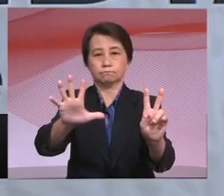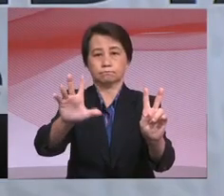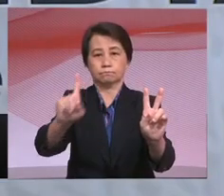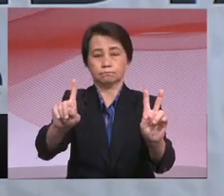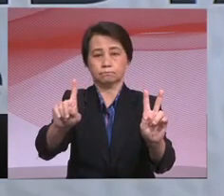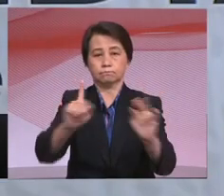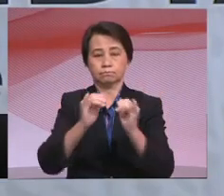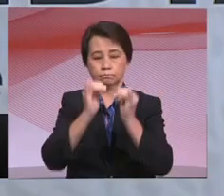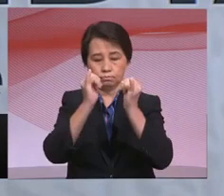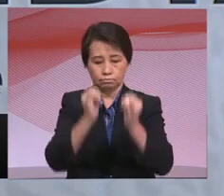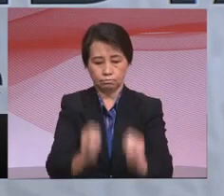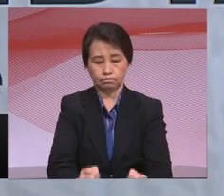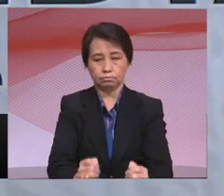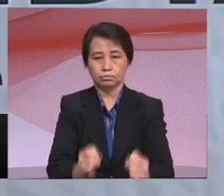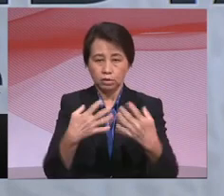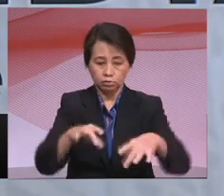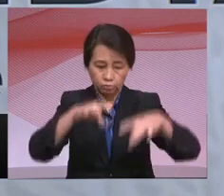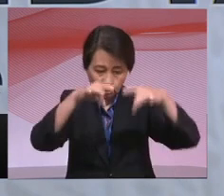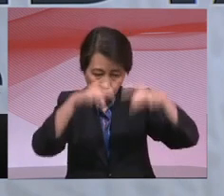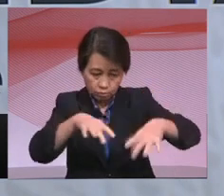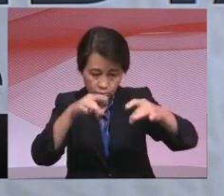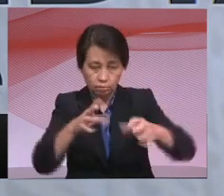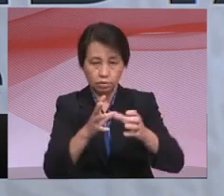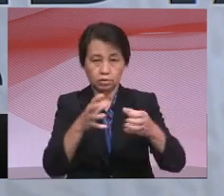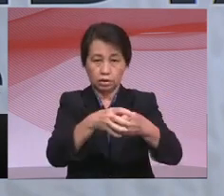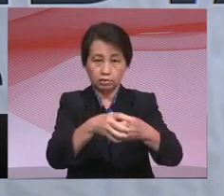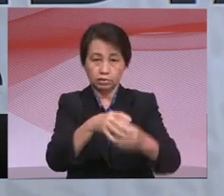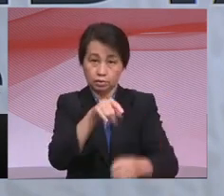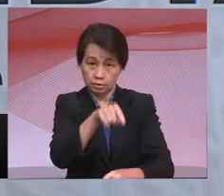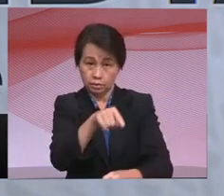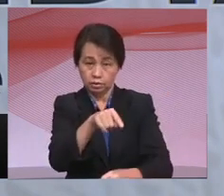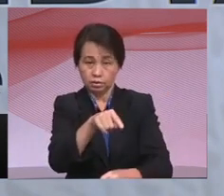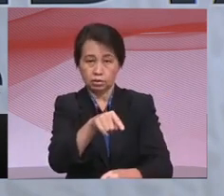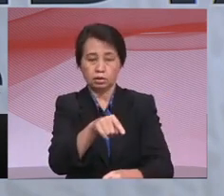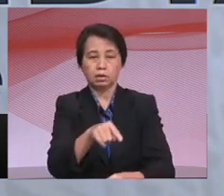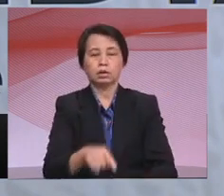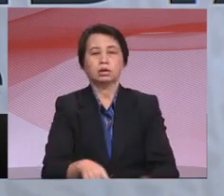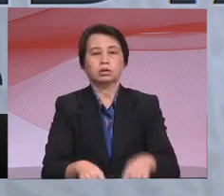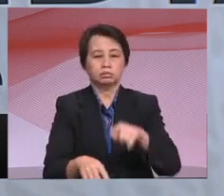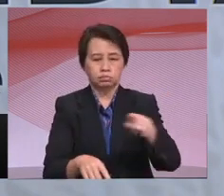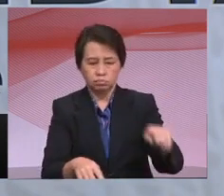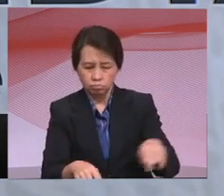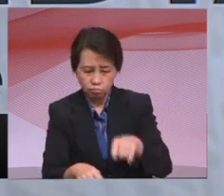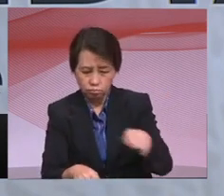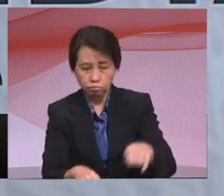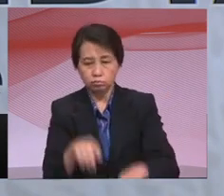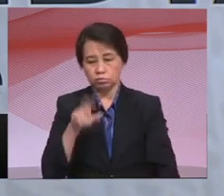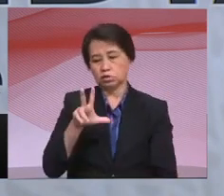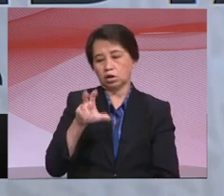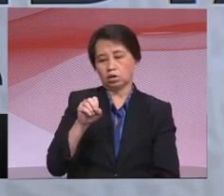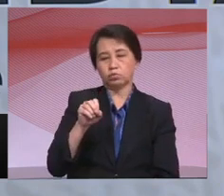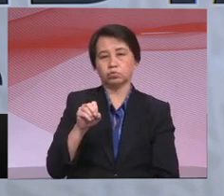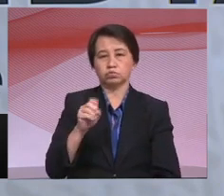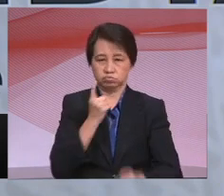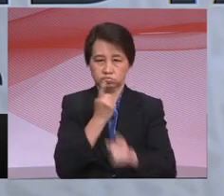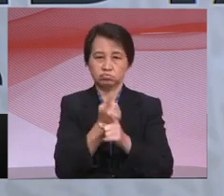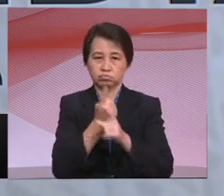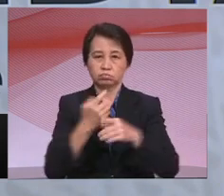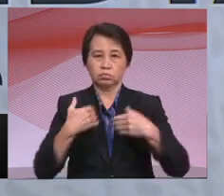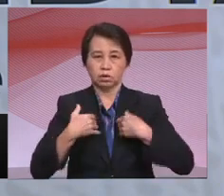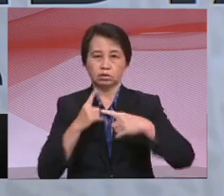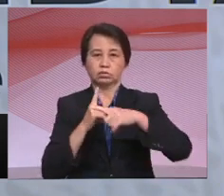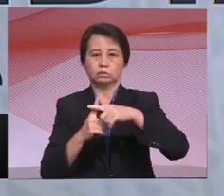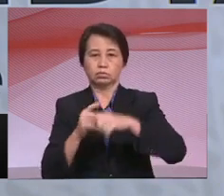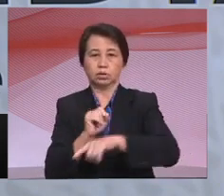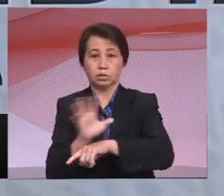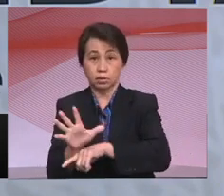2,351 individu telah disaring dalam kluster ini. Daripada jumlah tersebut, 30 kes dikesan positif COVID-19.